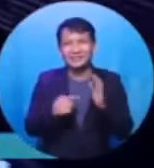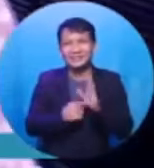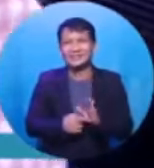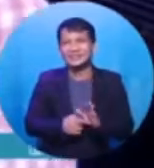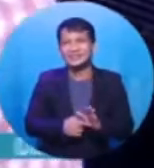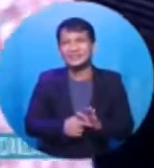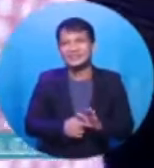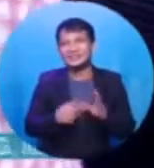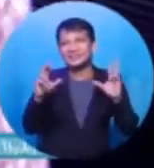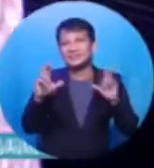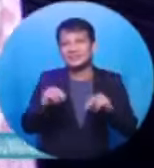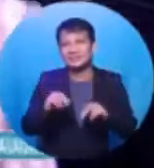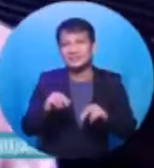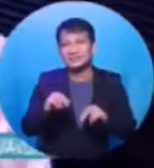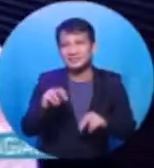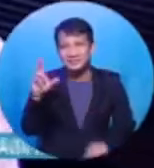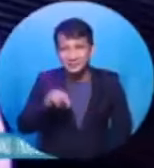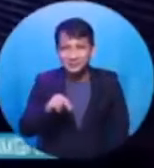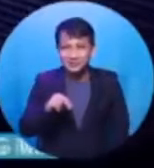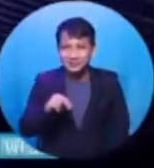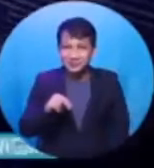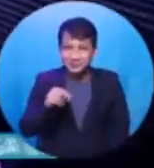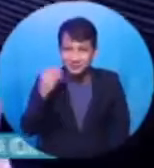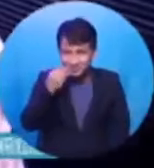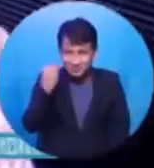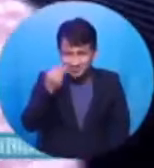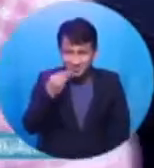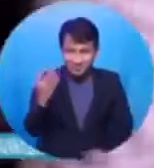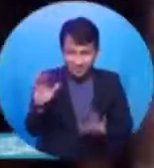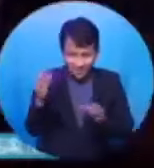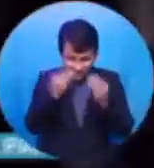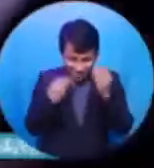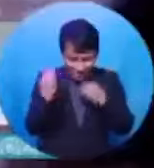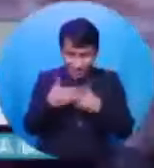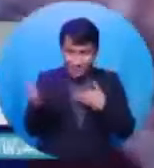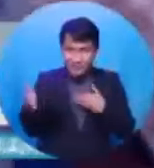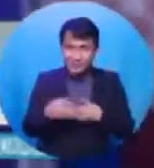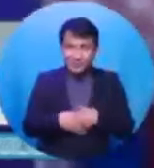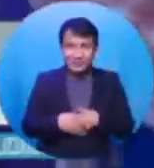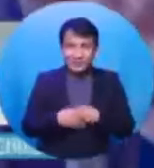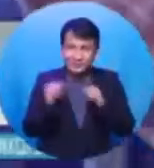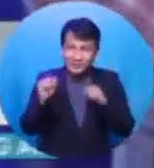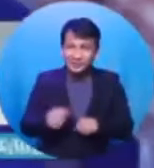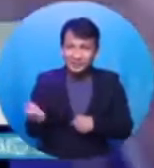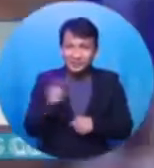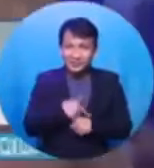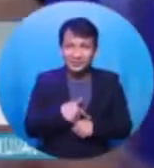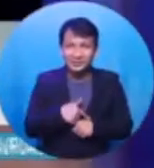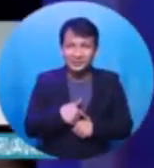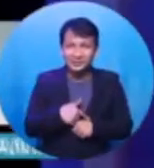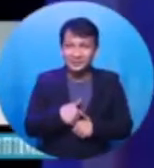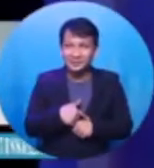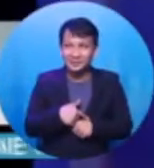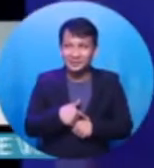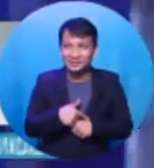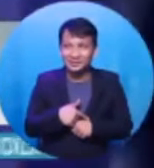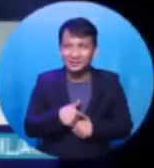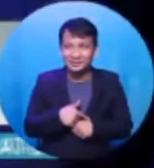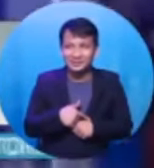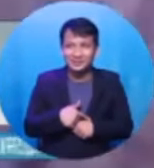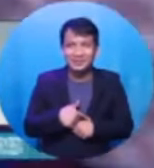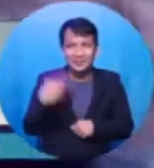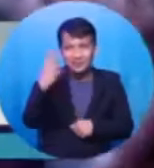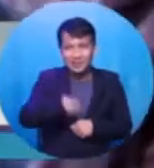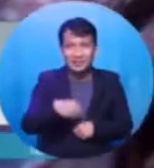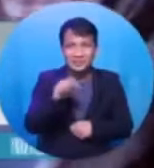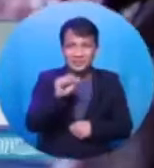Ipa-no makeup challenge mo raw si ate. Sabi naman ng iba, kung pwede raw ba na baka daw filter daw o gandang face app